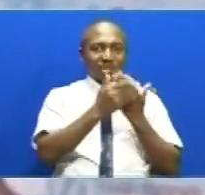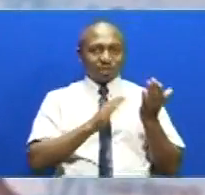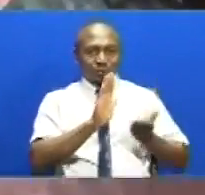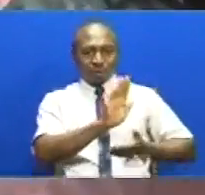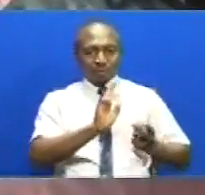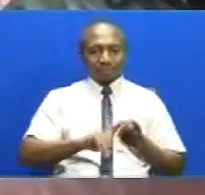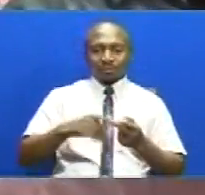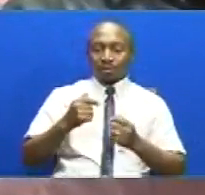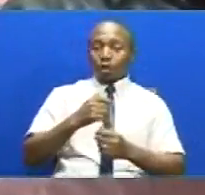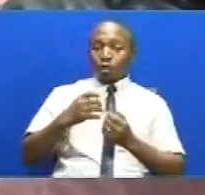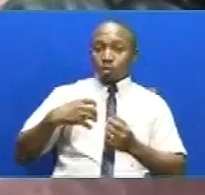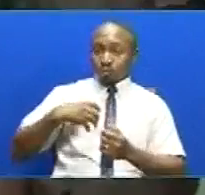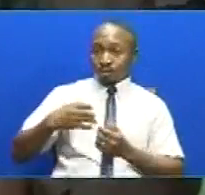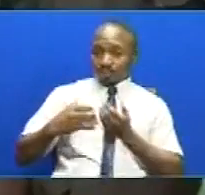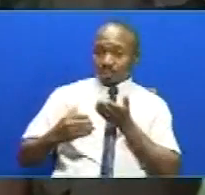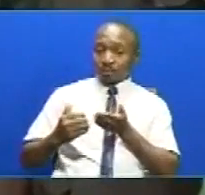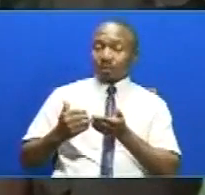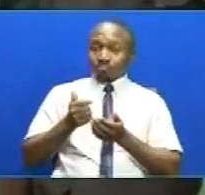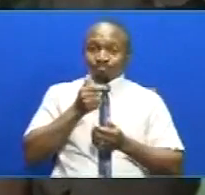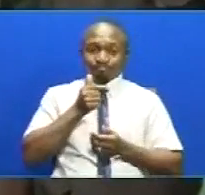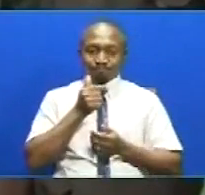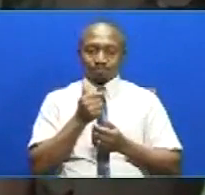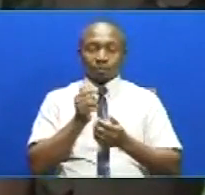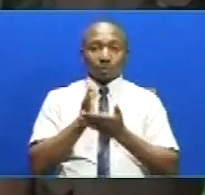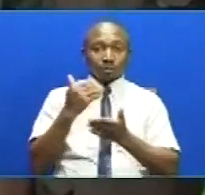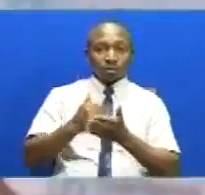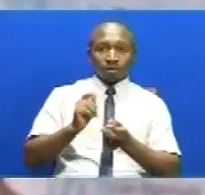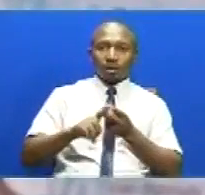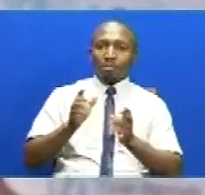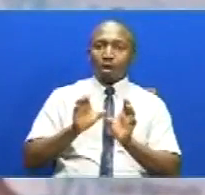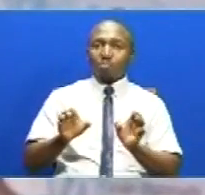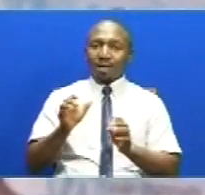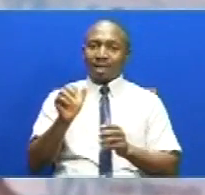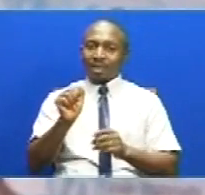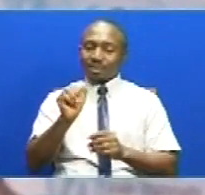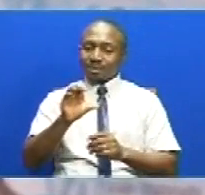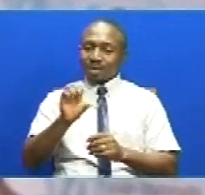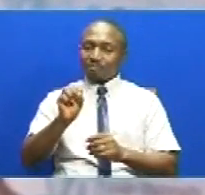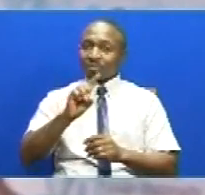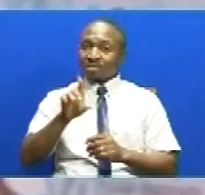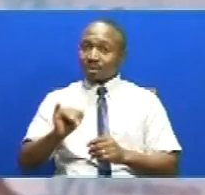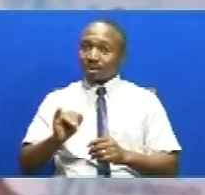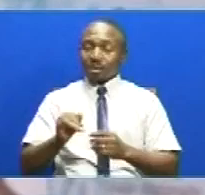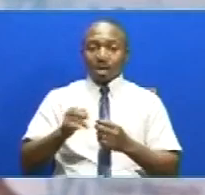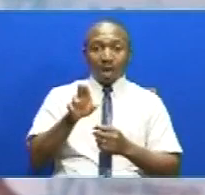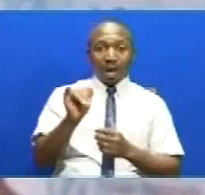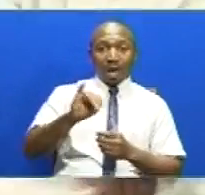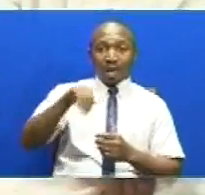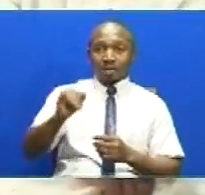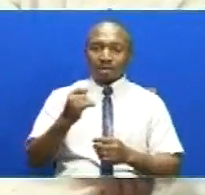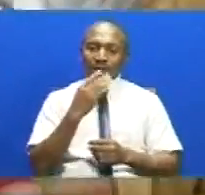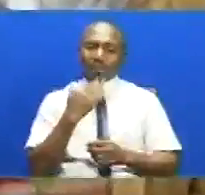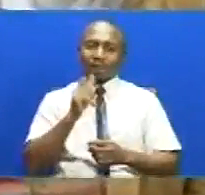ya Rais, Tawala za Mikoa, Serikali za Mitaa na Idara Maalum za SMZ, Haji Omar Heri, amewataka wananchi wote